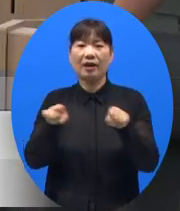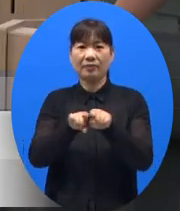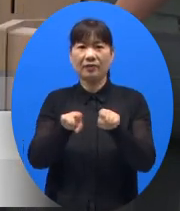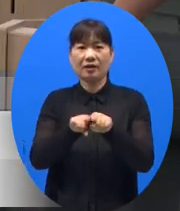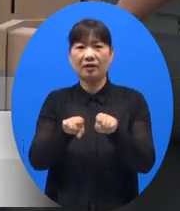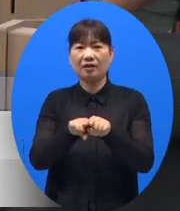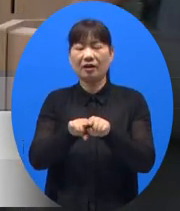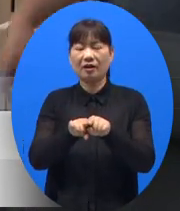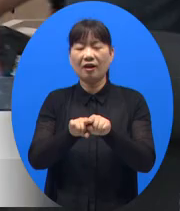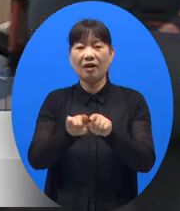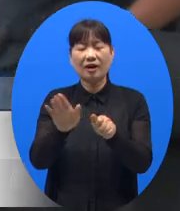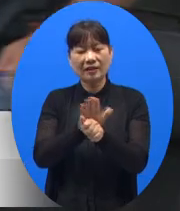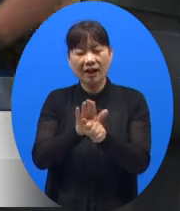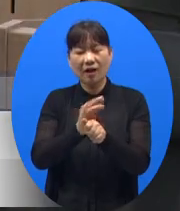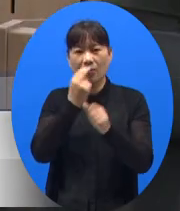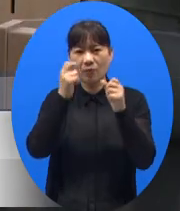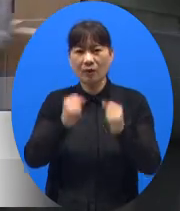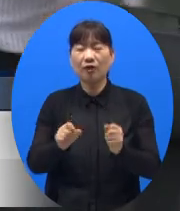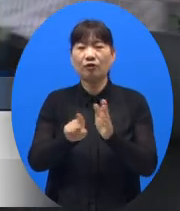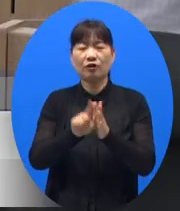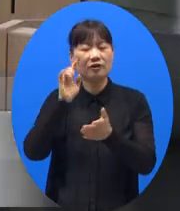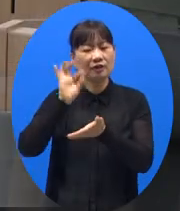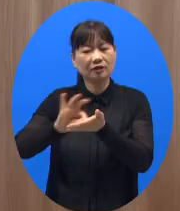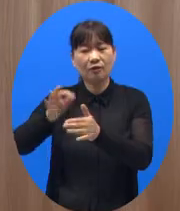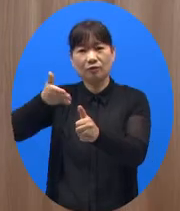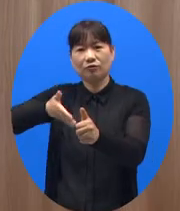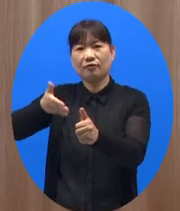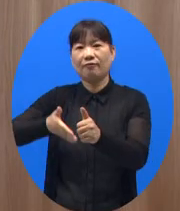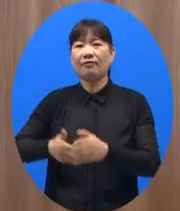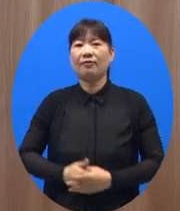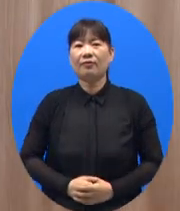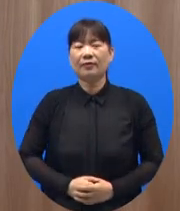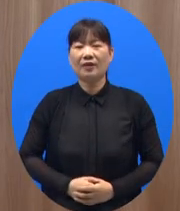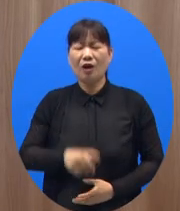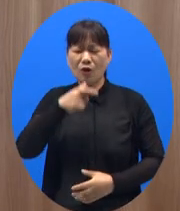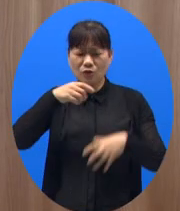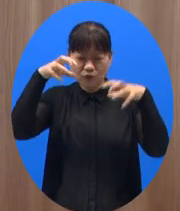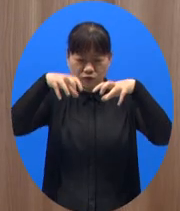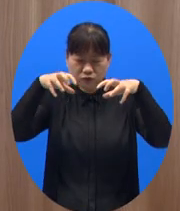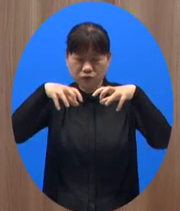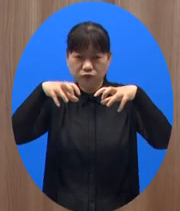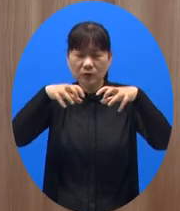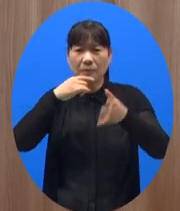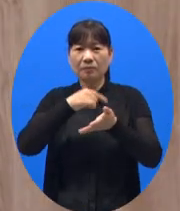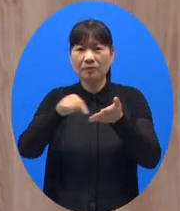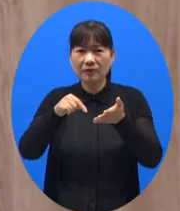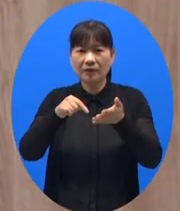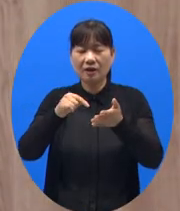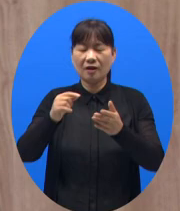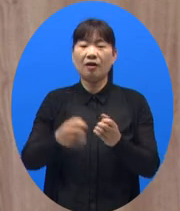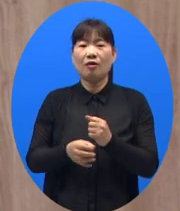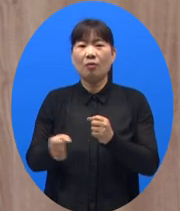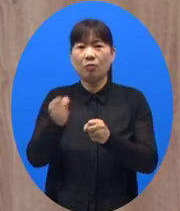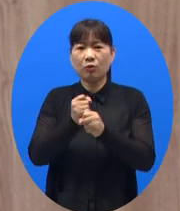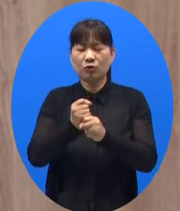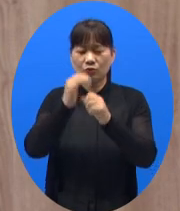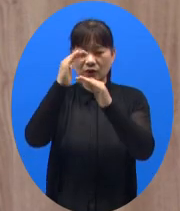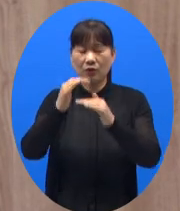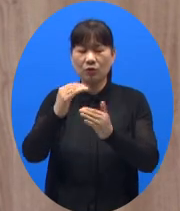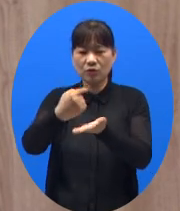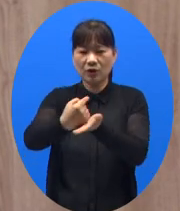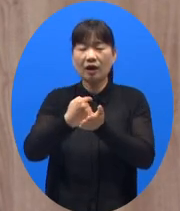이렇게 포용하고 상생할 수 있도록 그런 것도 신경 쓰면 좋을 것 같으네요. 집중호우 피해와 복구 상황을 보고받은 후에야 취임 선서를